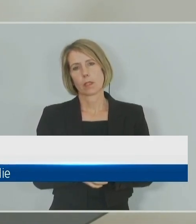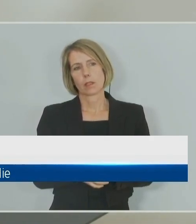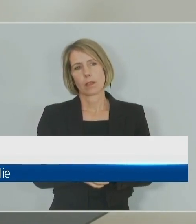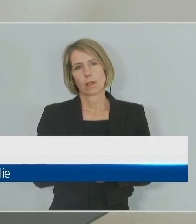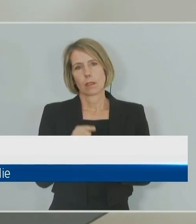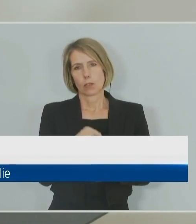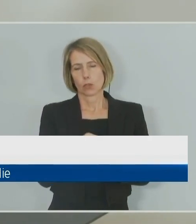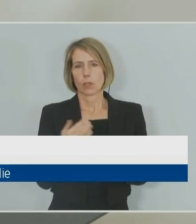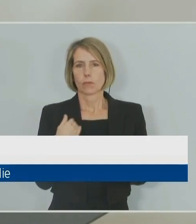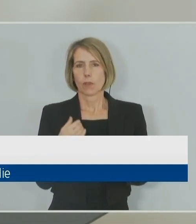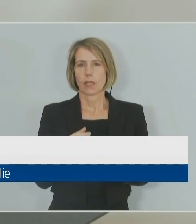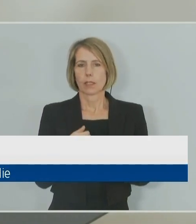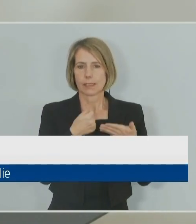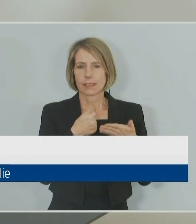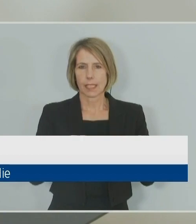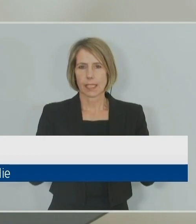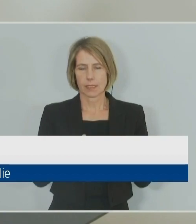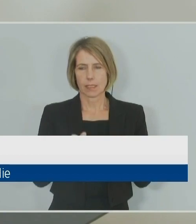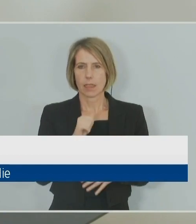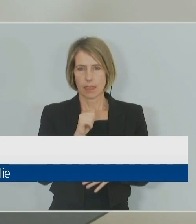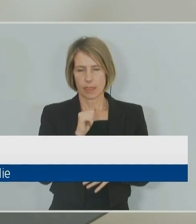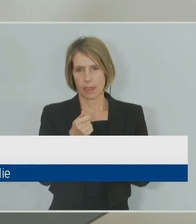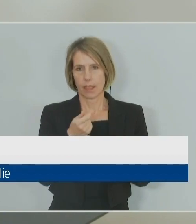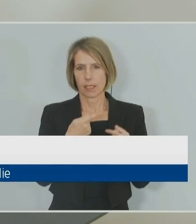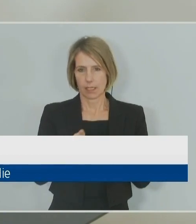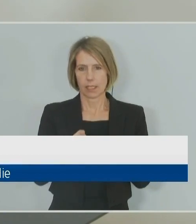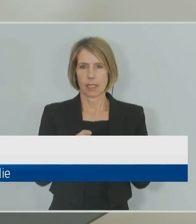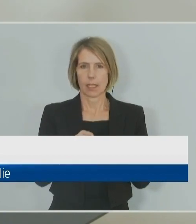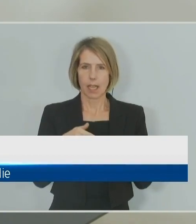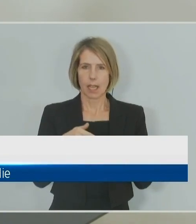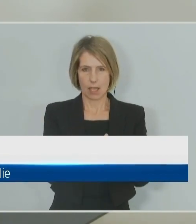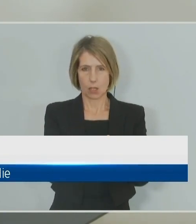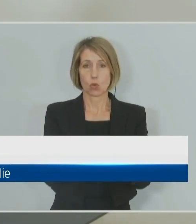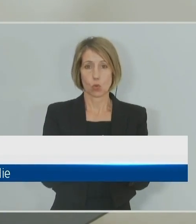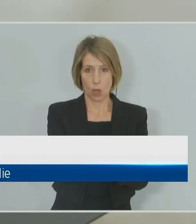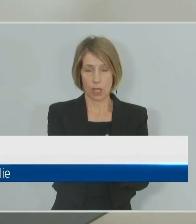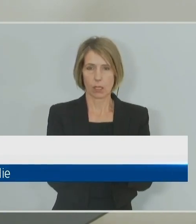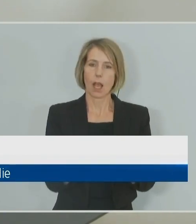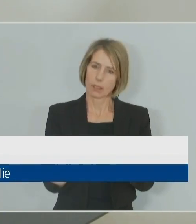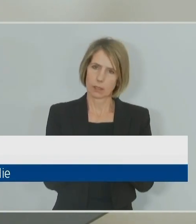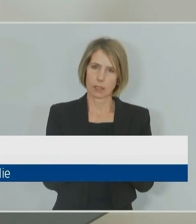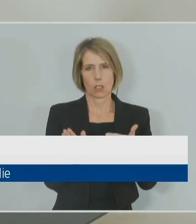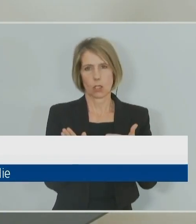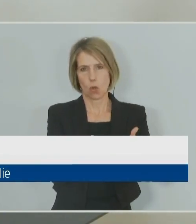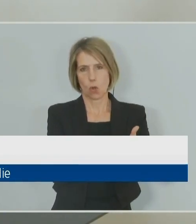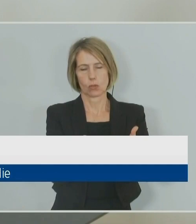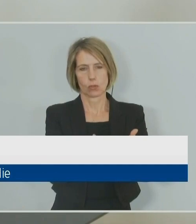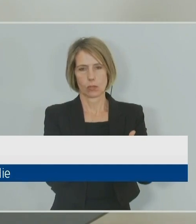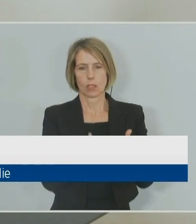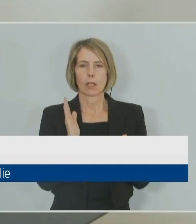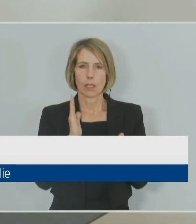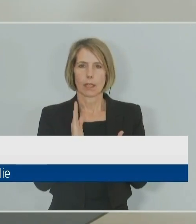Dhe besoj që barikadat janë vendosur në shenjë të frikës nga sundimi i së drejtës.